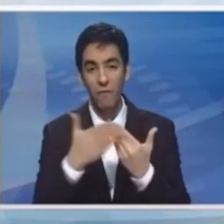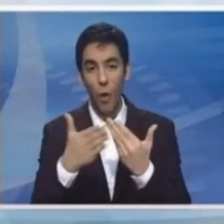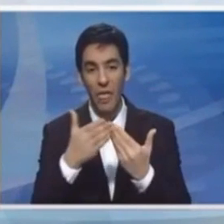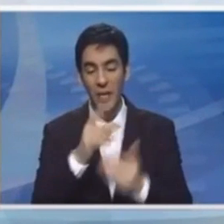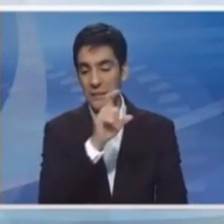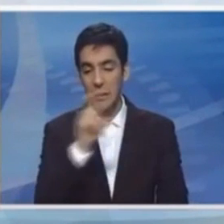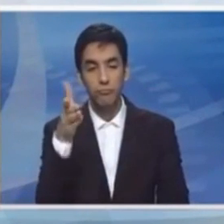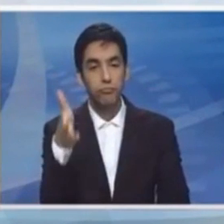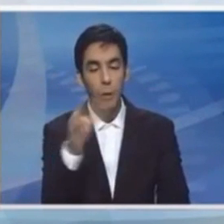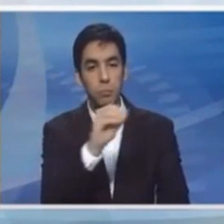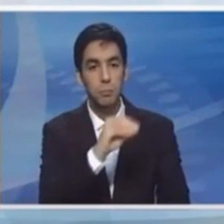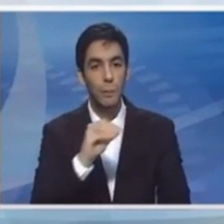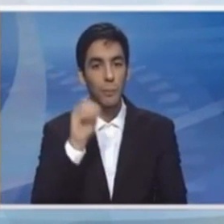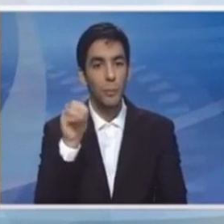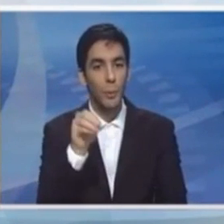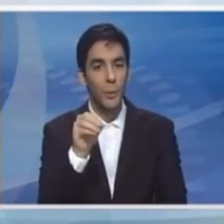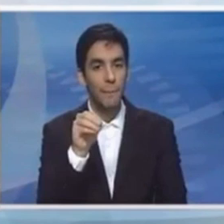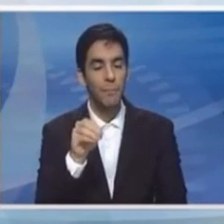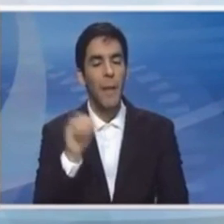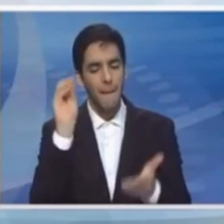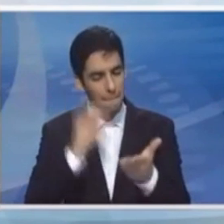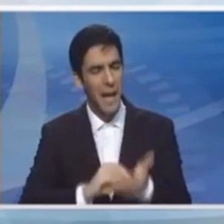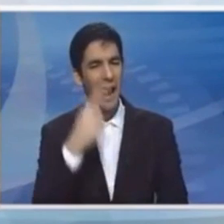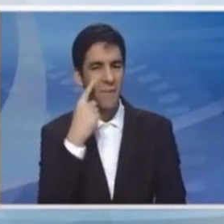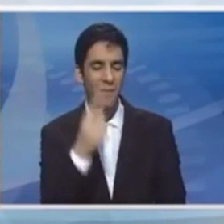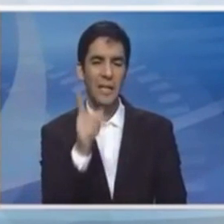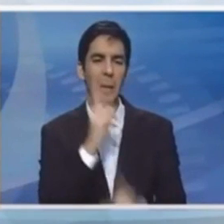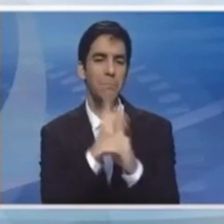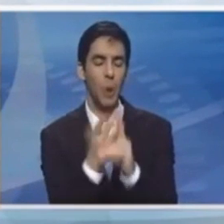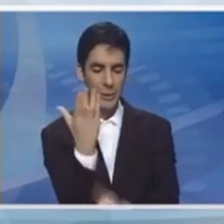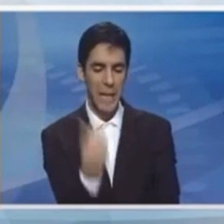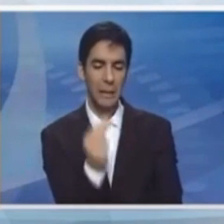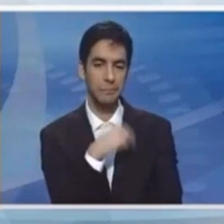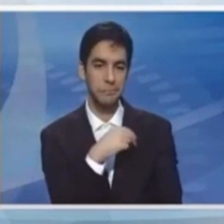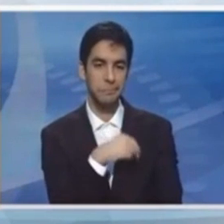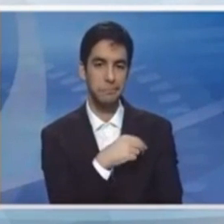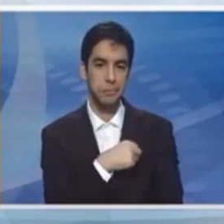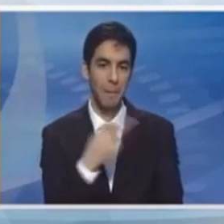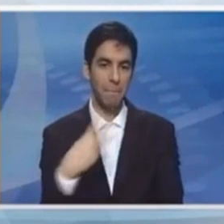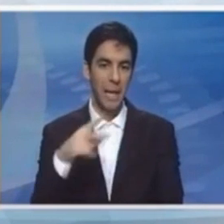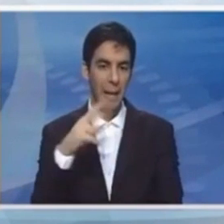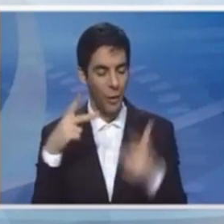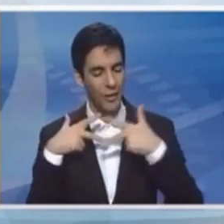με τόσο χαμηλού κόστους επιλογές, τον τόπιο προσωπικό δεν προτιμάται και δυσκολεύεται να βρει δουλειά.